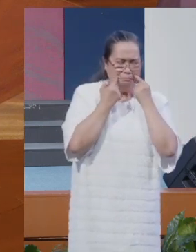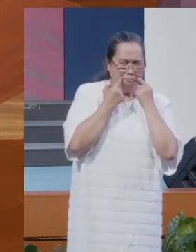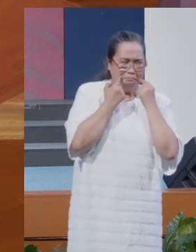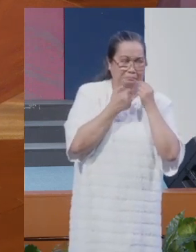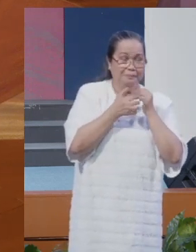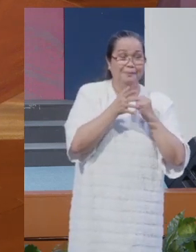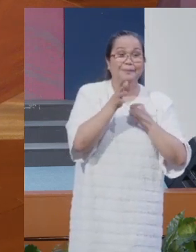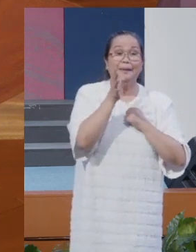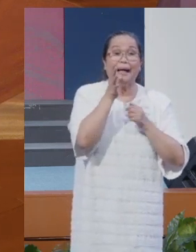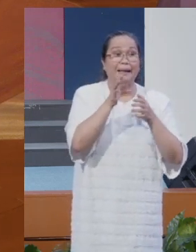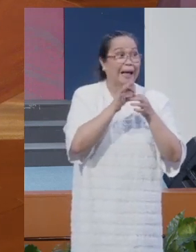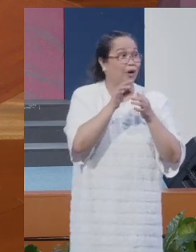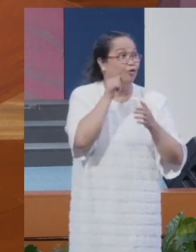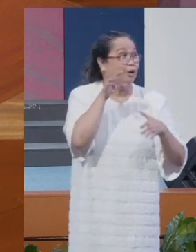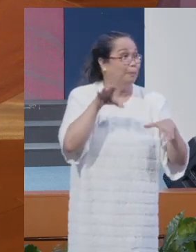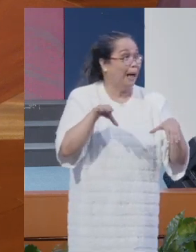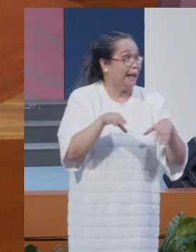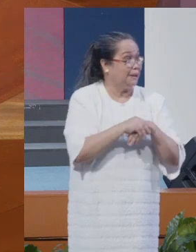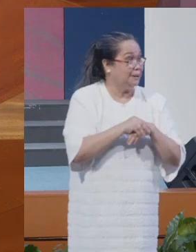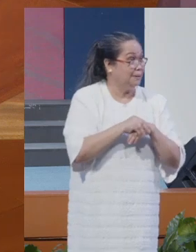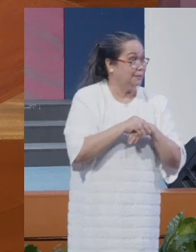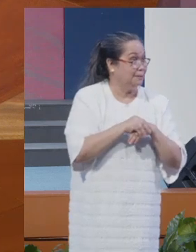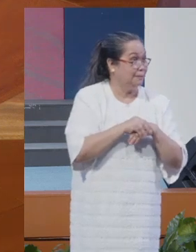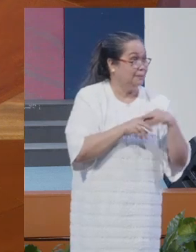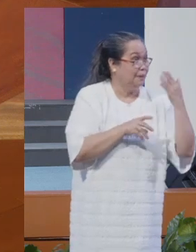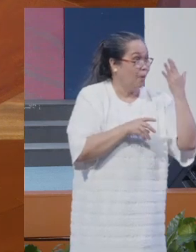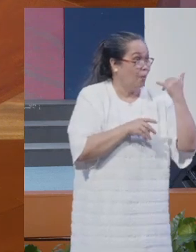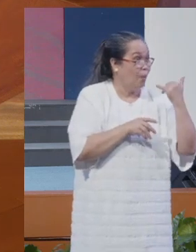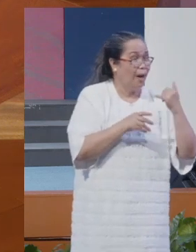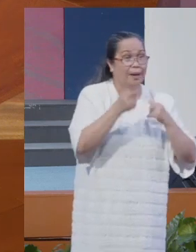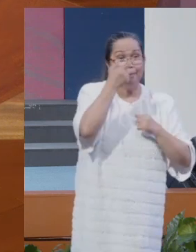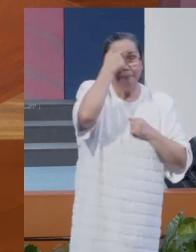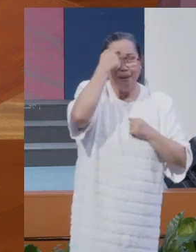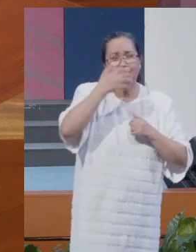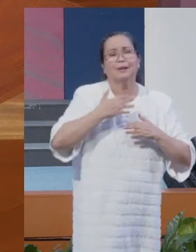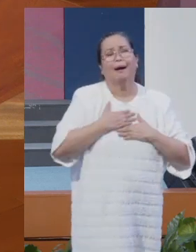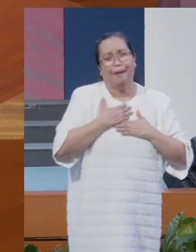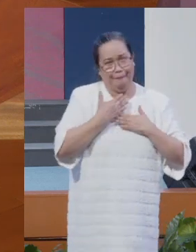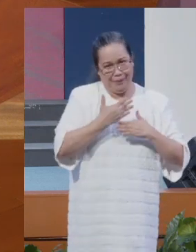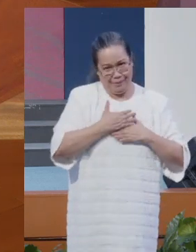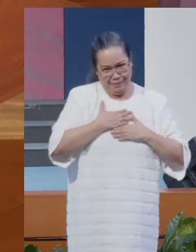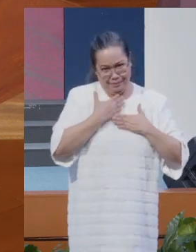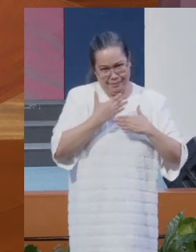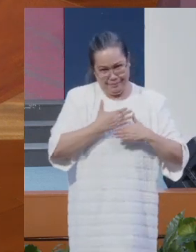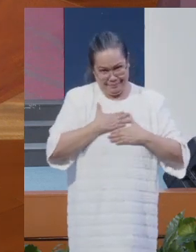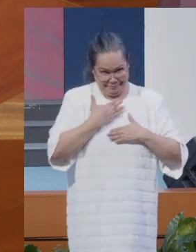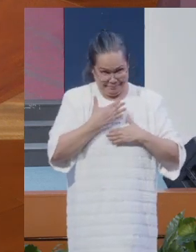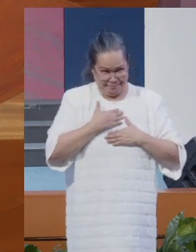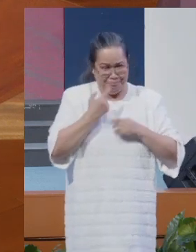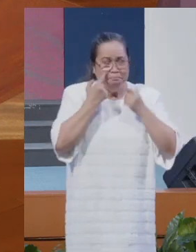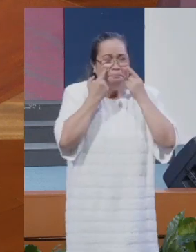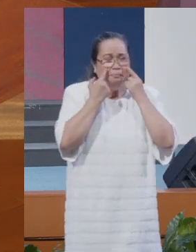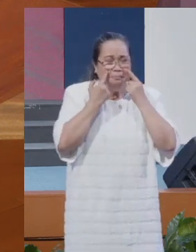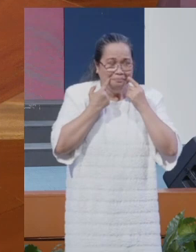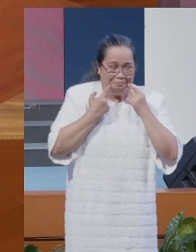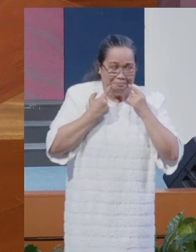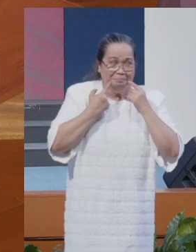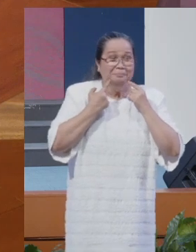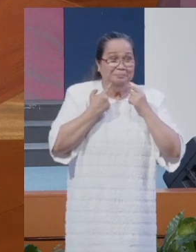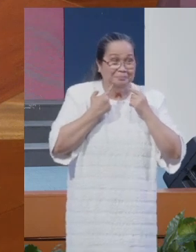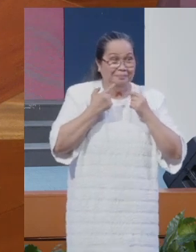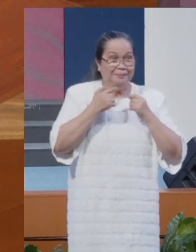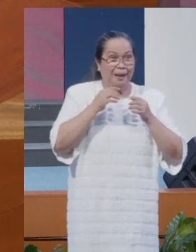ng bride. Pero dahil sa katuwaan, no? O kung minsan nung umiiyak, yung nanay